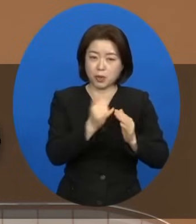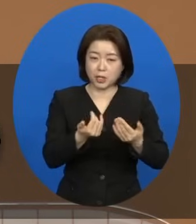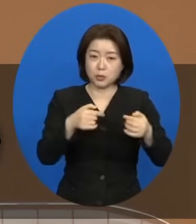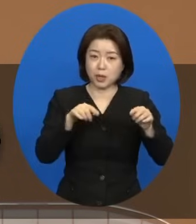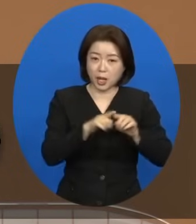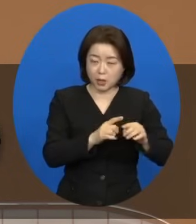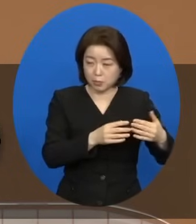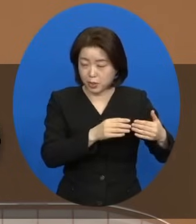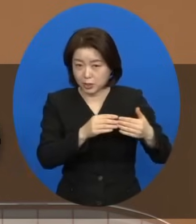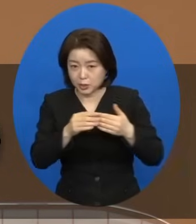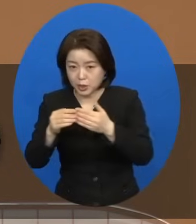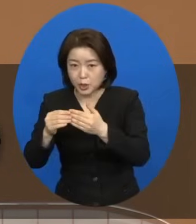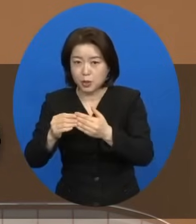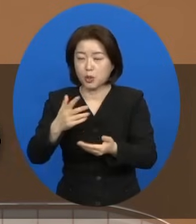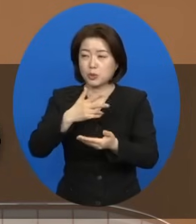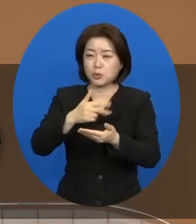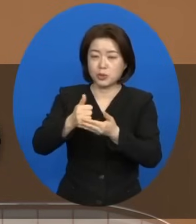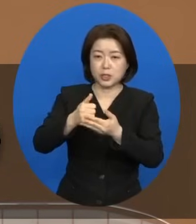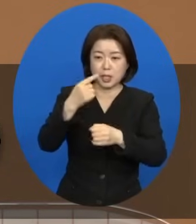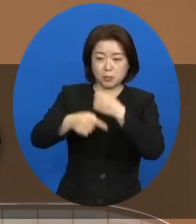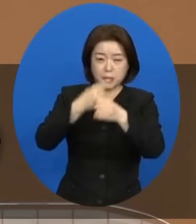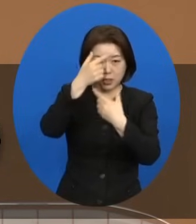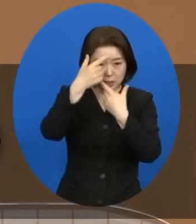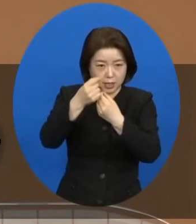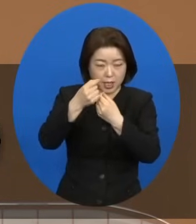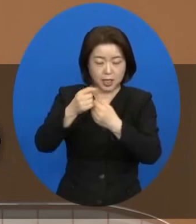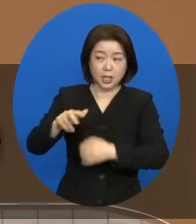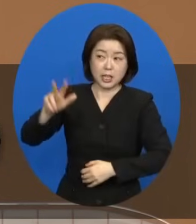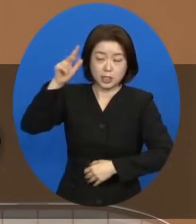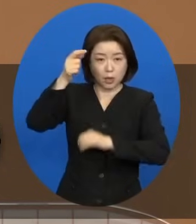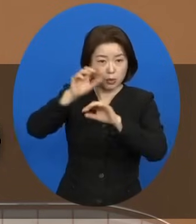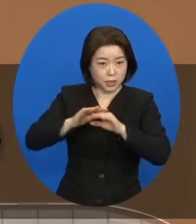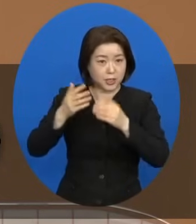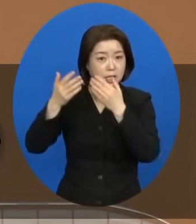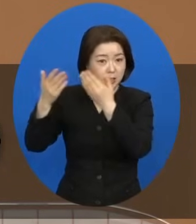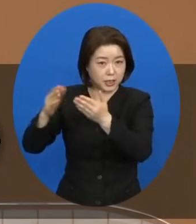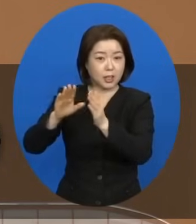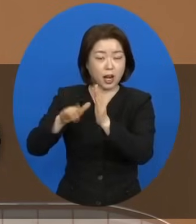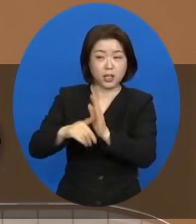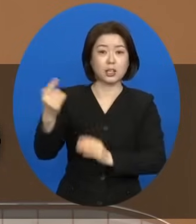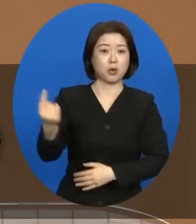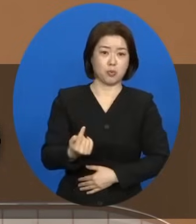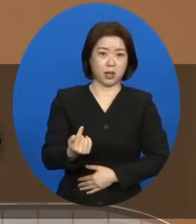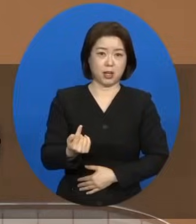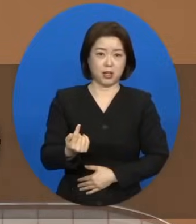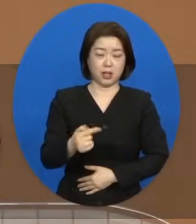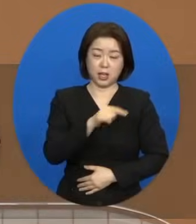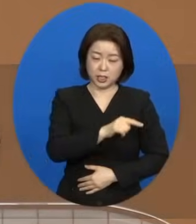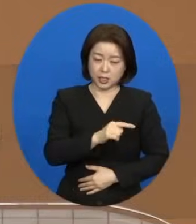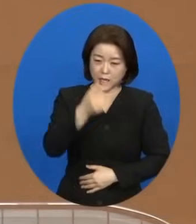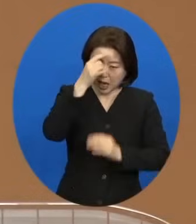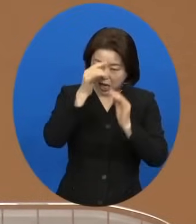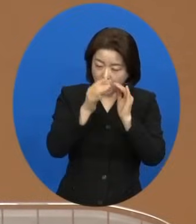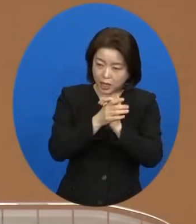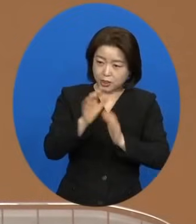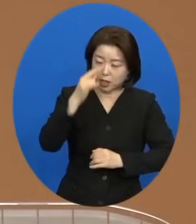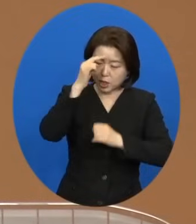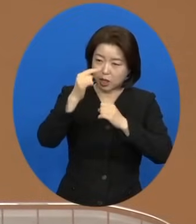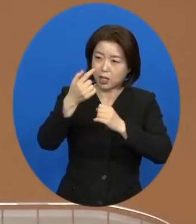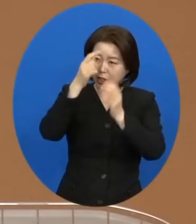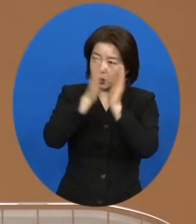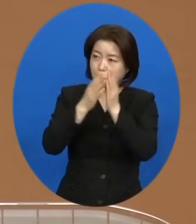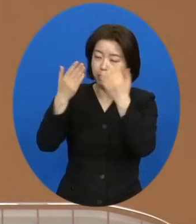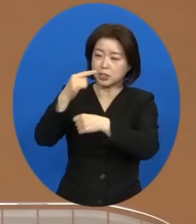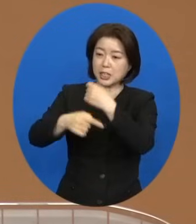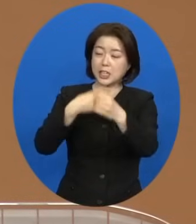서원 제사를 드리러 올라갈 때가 되었을 때라고 되어 있는데 이때는 이미 이제 한나가 기도한지 1년이 지난 시점입니다 1년